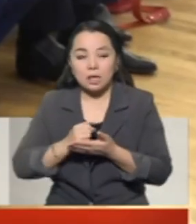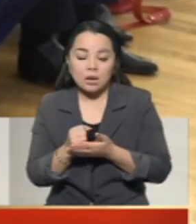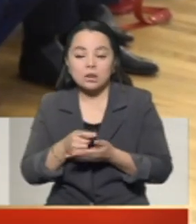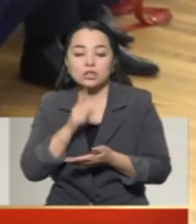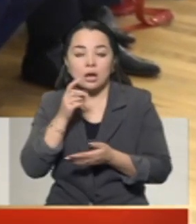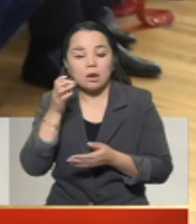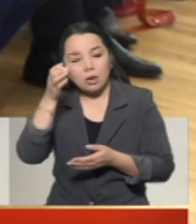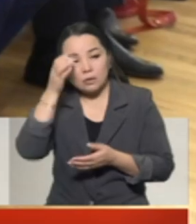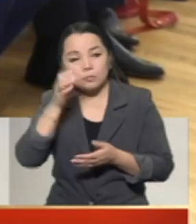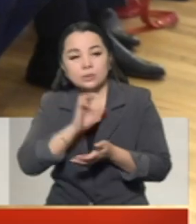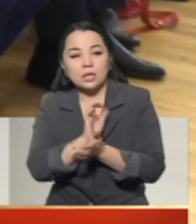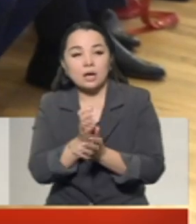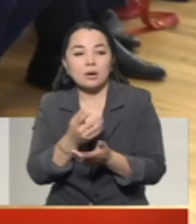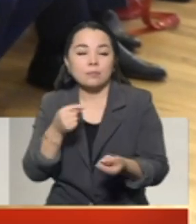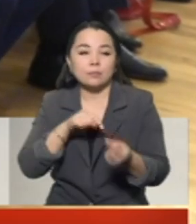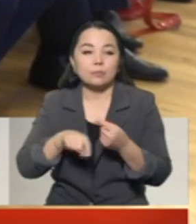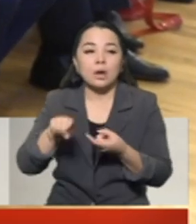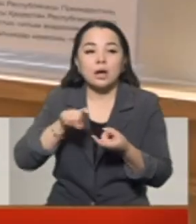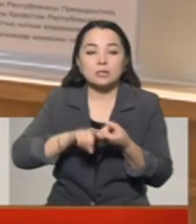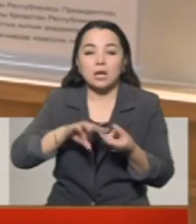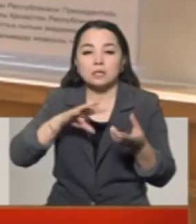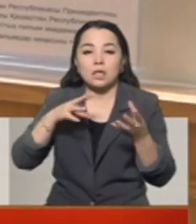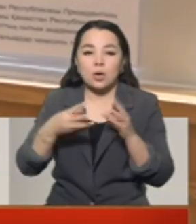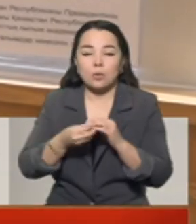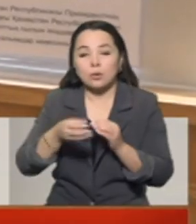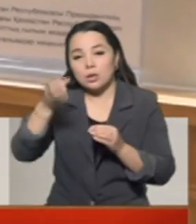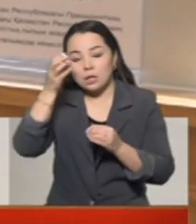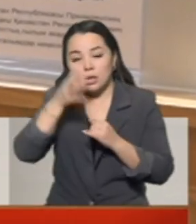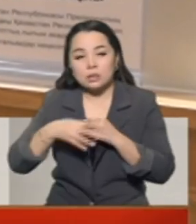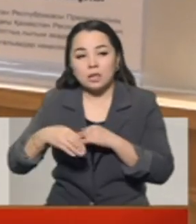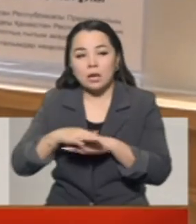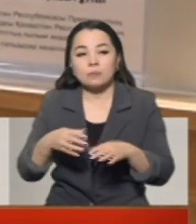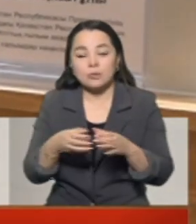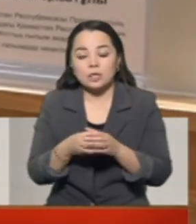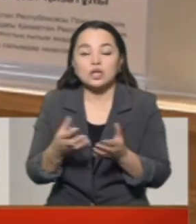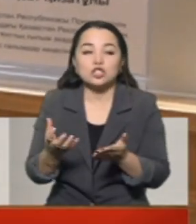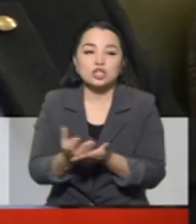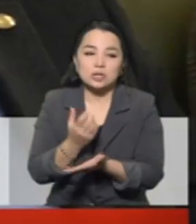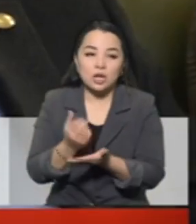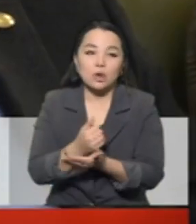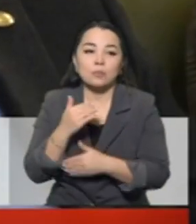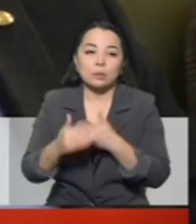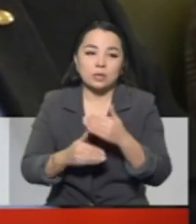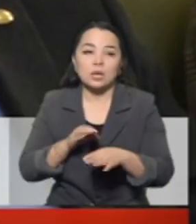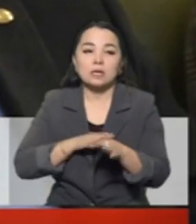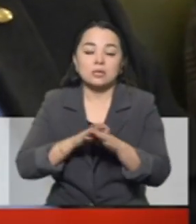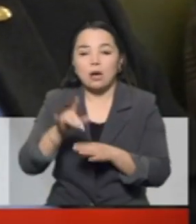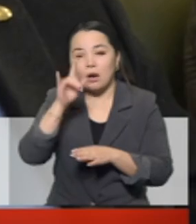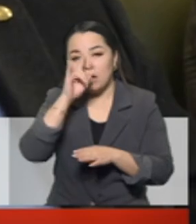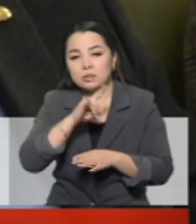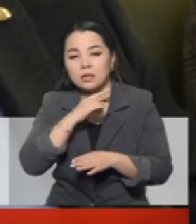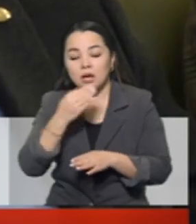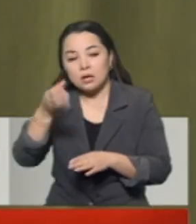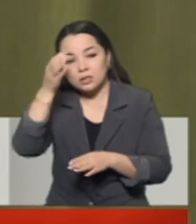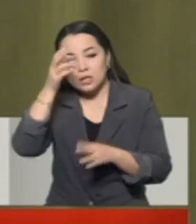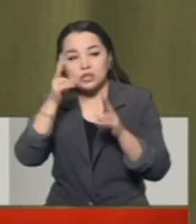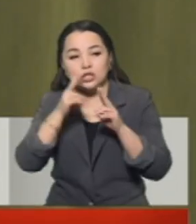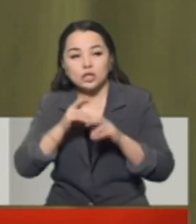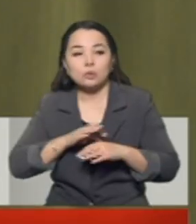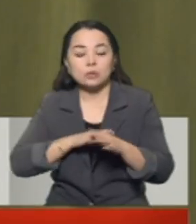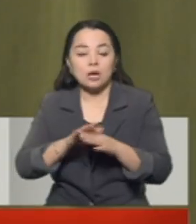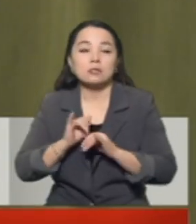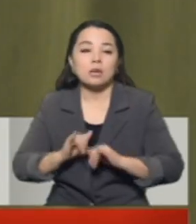ғалымдар арасында тығыз байланыс орнату үшін ғылыми алаң құру, ғылыми жетістіктермен бөлісу және Қазақстандағы ғылыми